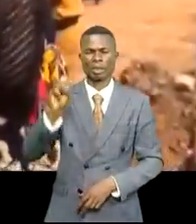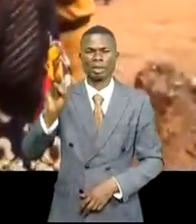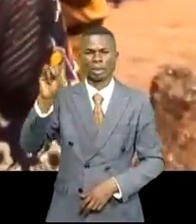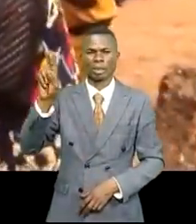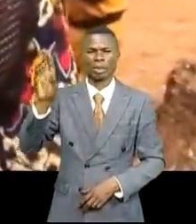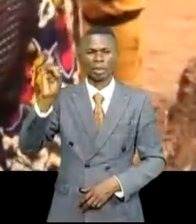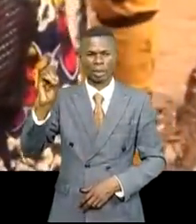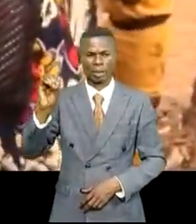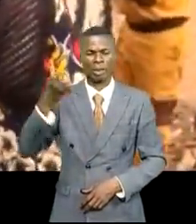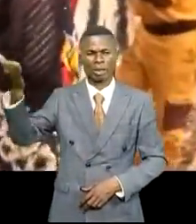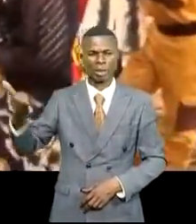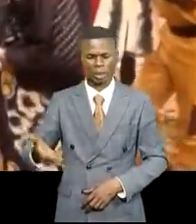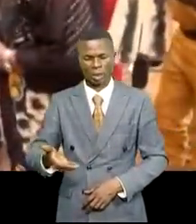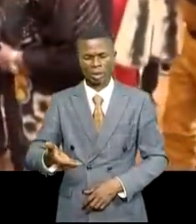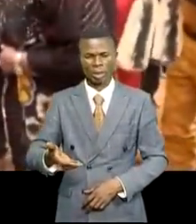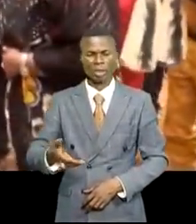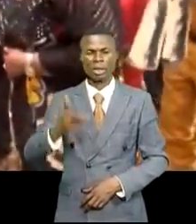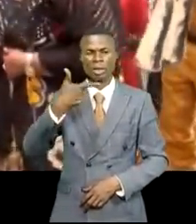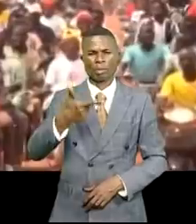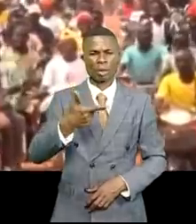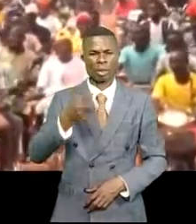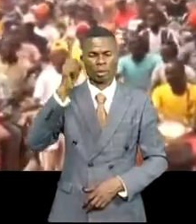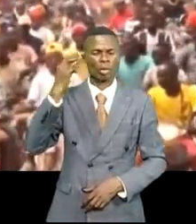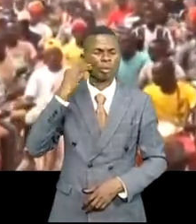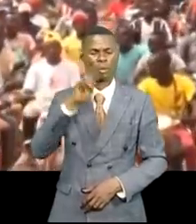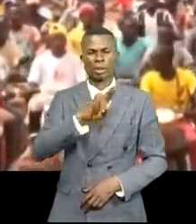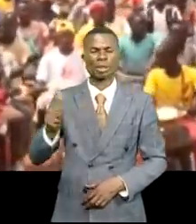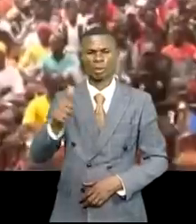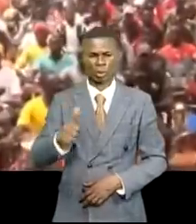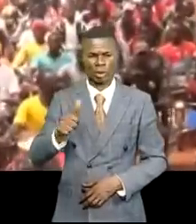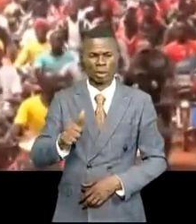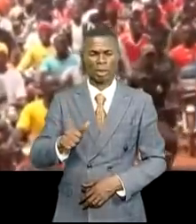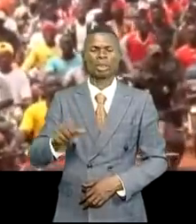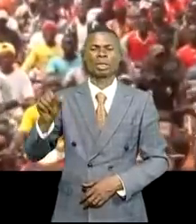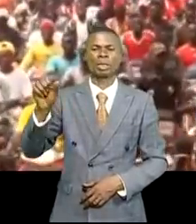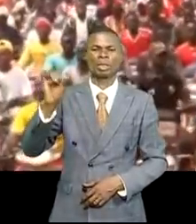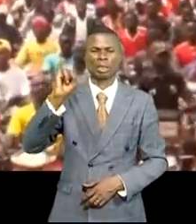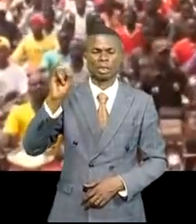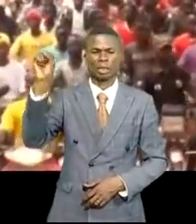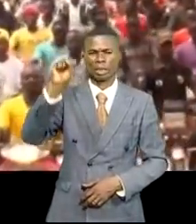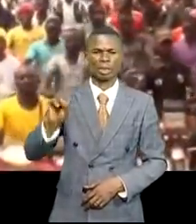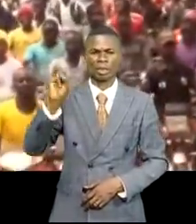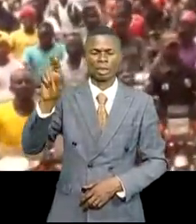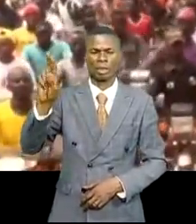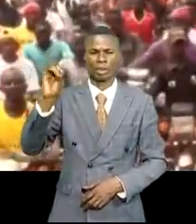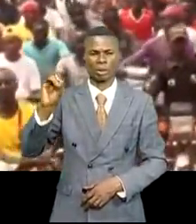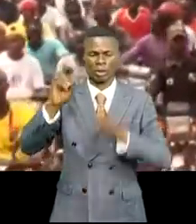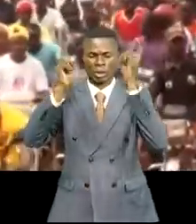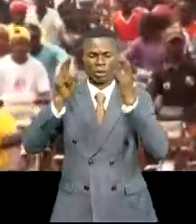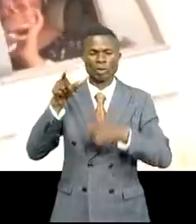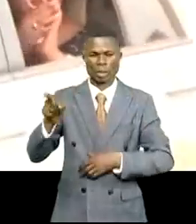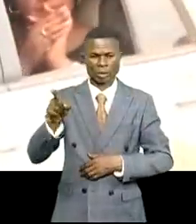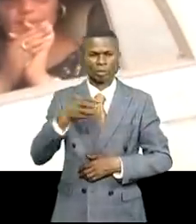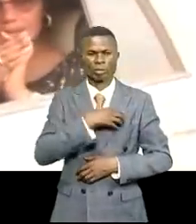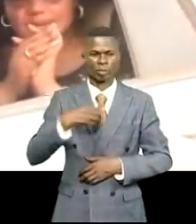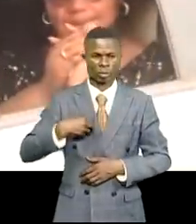réservé un accueil délirant ce mardi 1er juin 2021 à Isiromouké, au point kilométrique 7 de la ville du Siro, à Madame